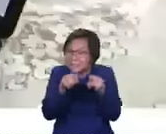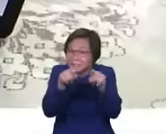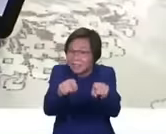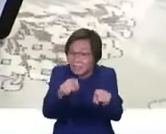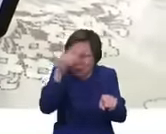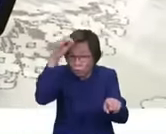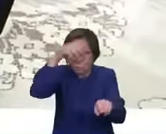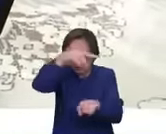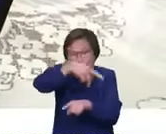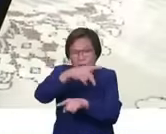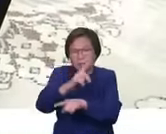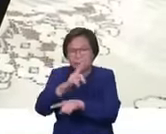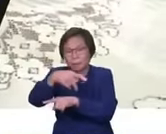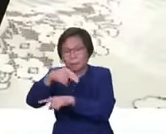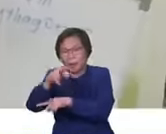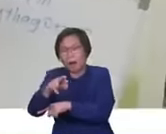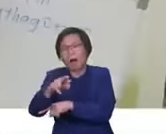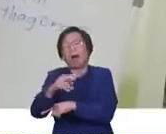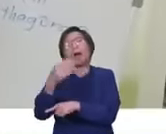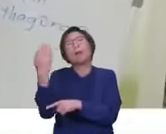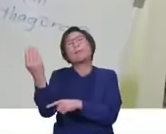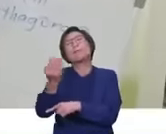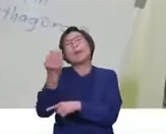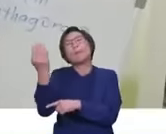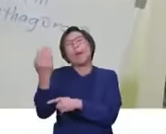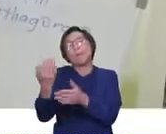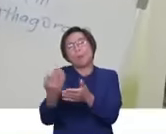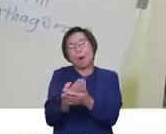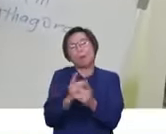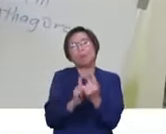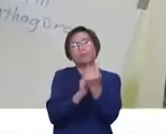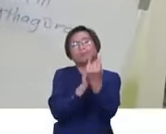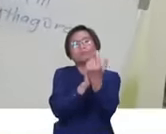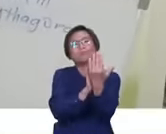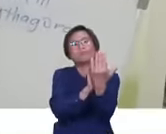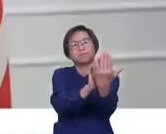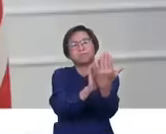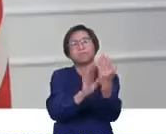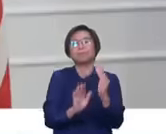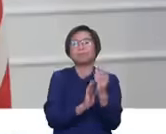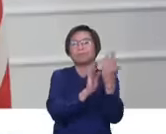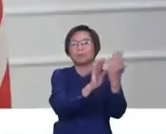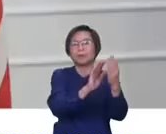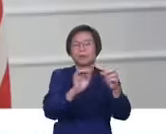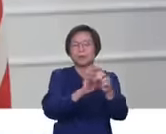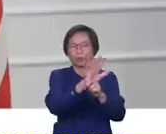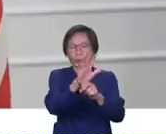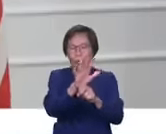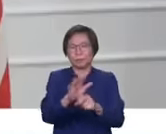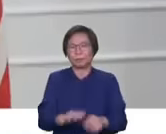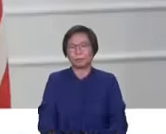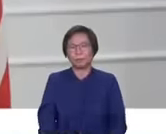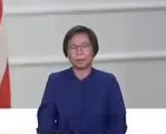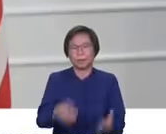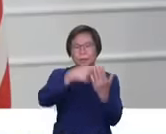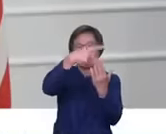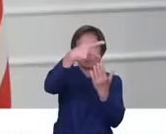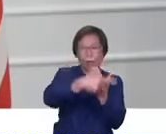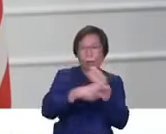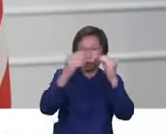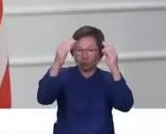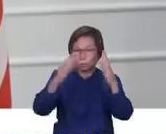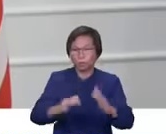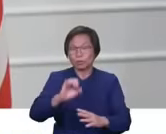DPR yang kini menjadi amalan norma baru dalam menghadapi penemu cobit 19 inisiatif dibawa program TV